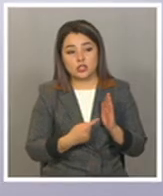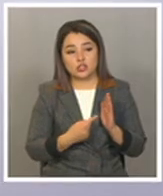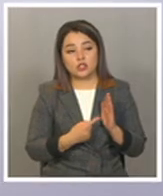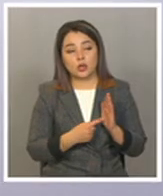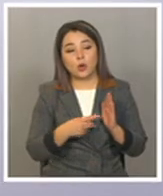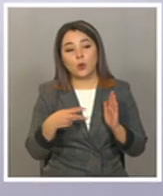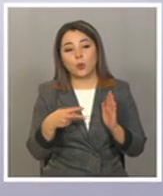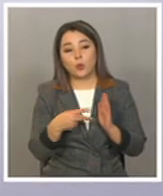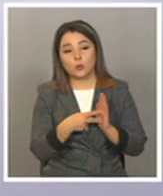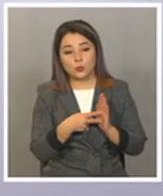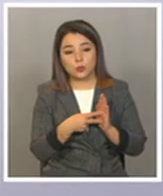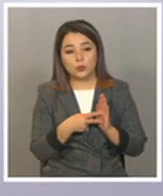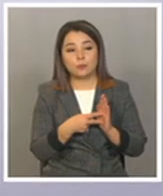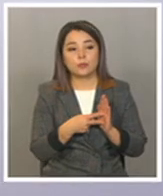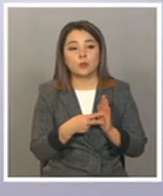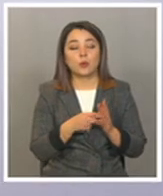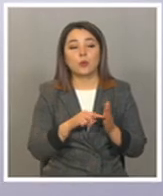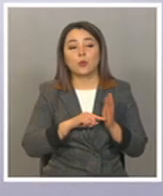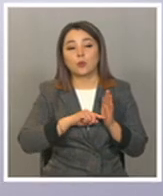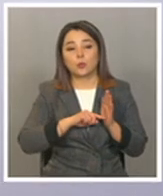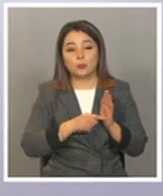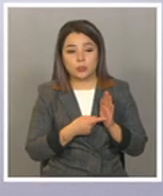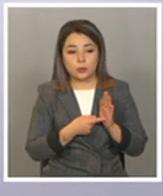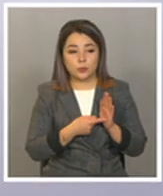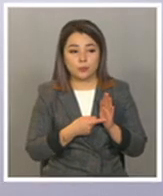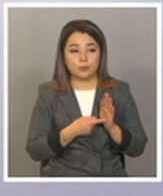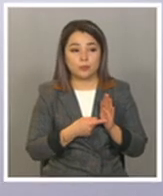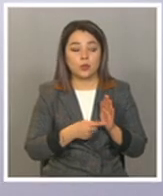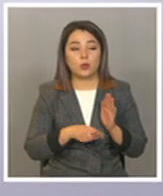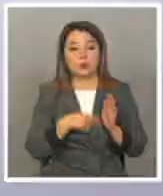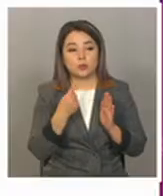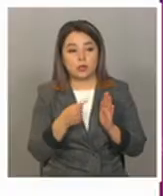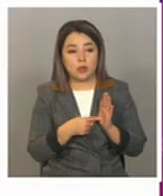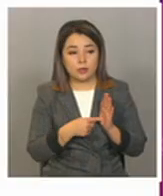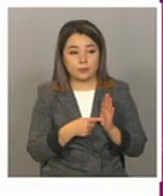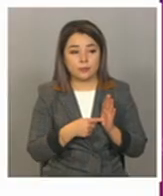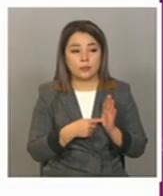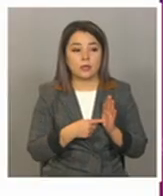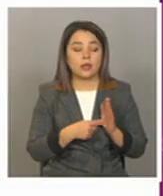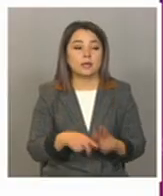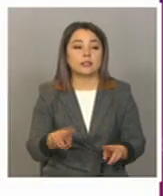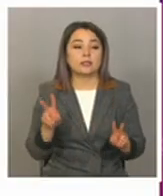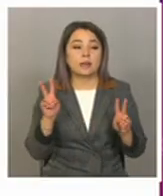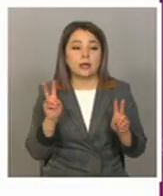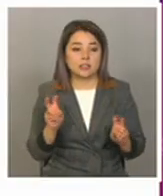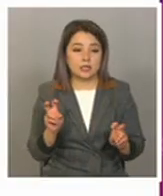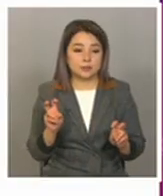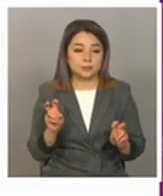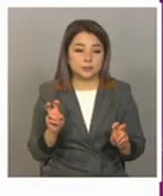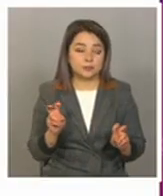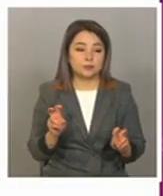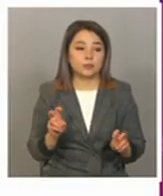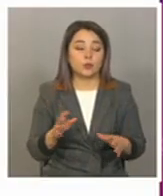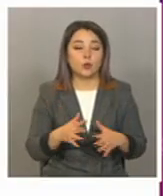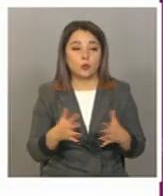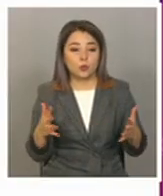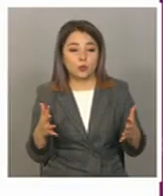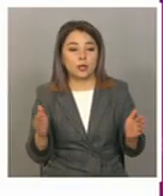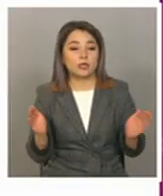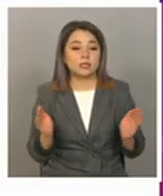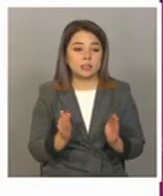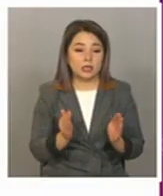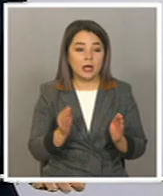қос нүкте, көбейту белгісі, сұрақ белгісі, тырнақша белгісі, үлкен және